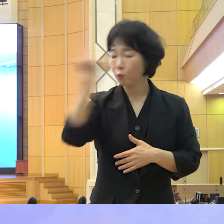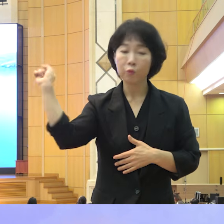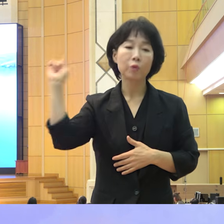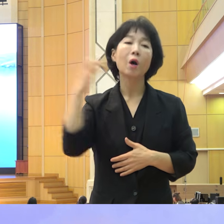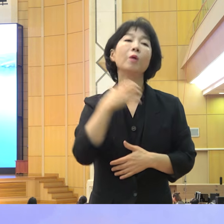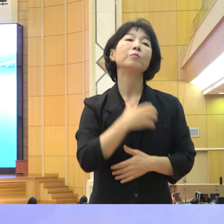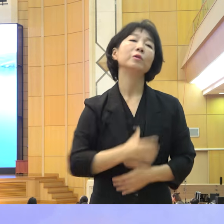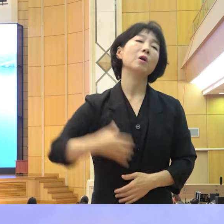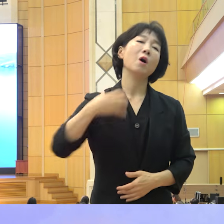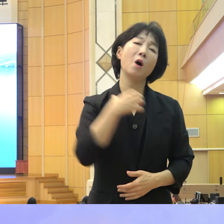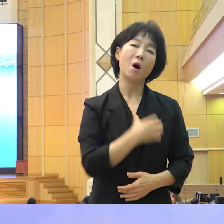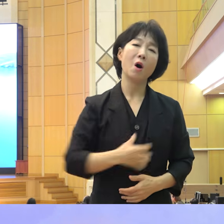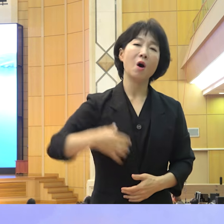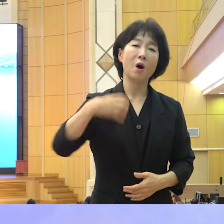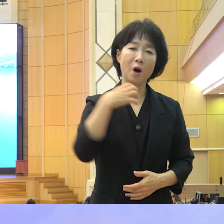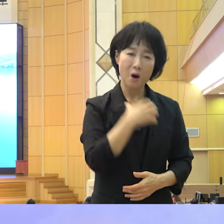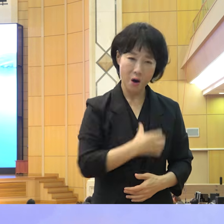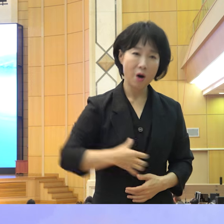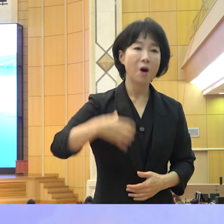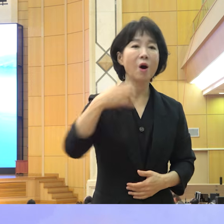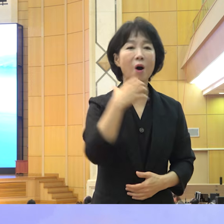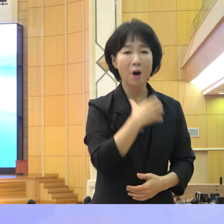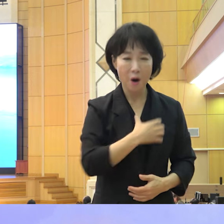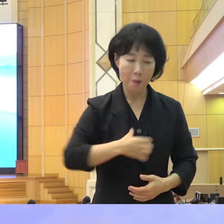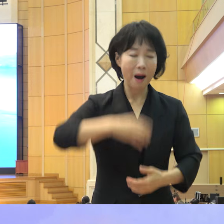아무 염려